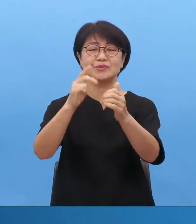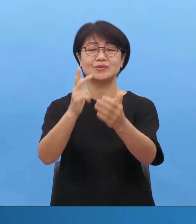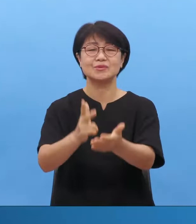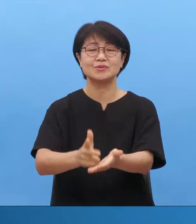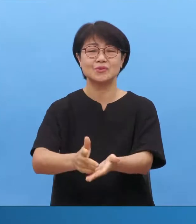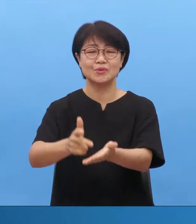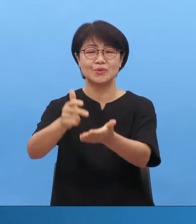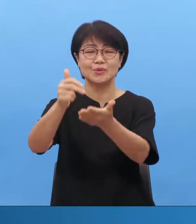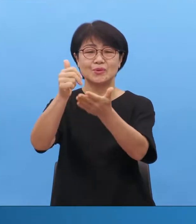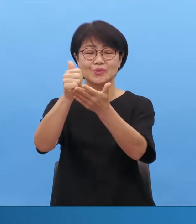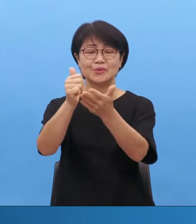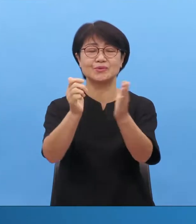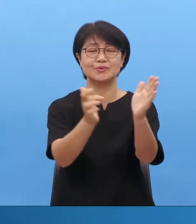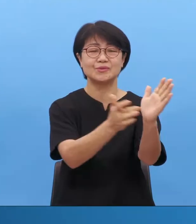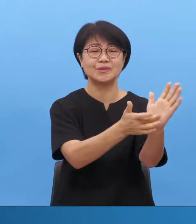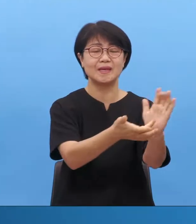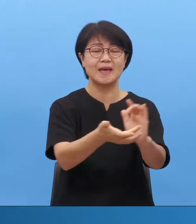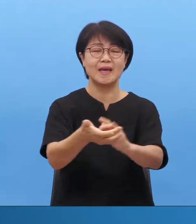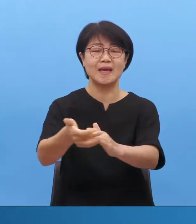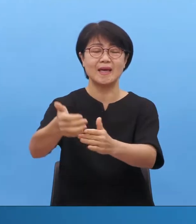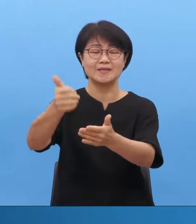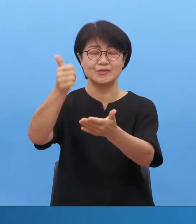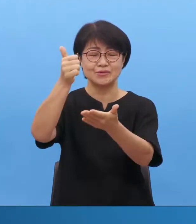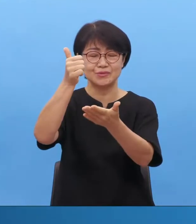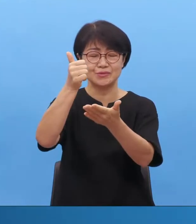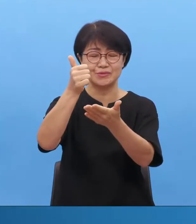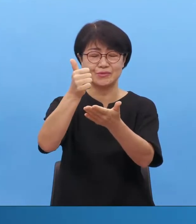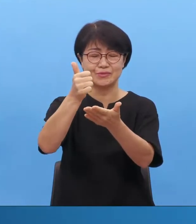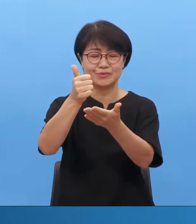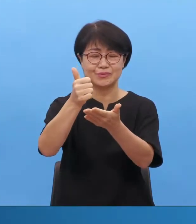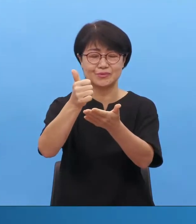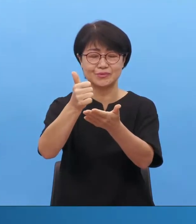놀라운 구주 예수.